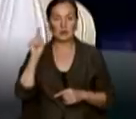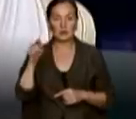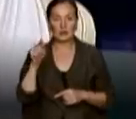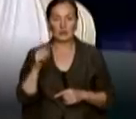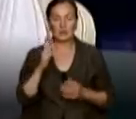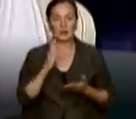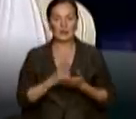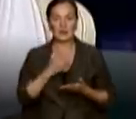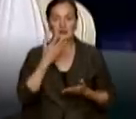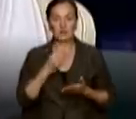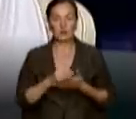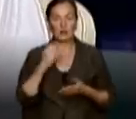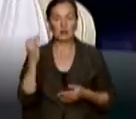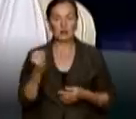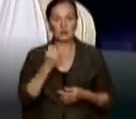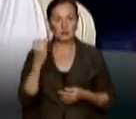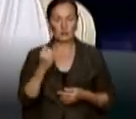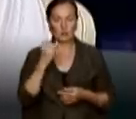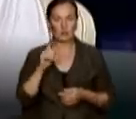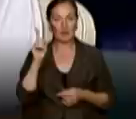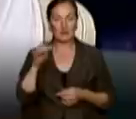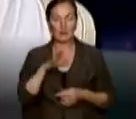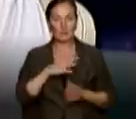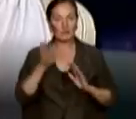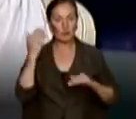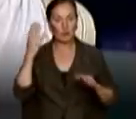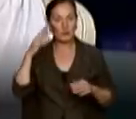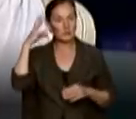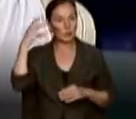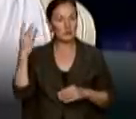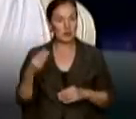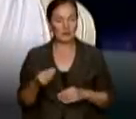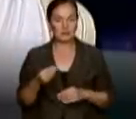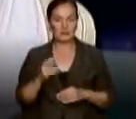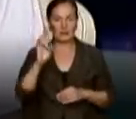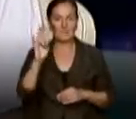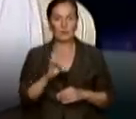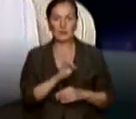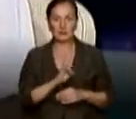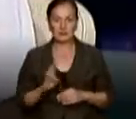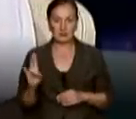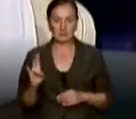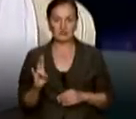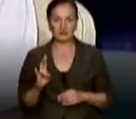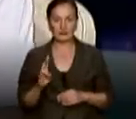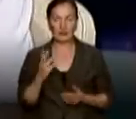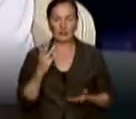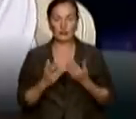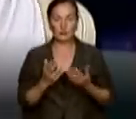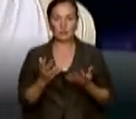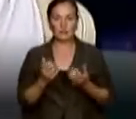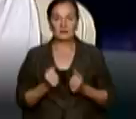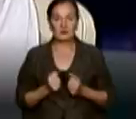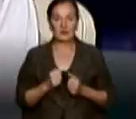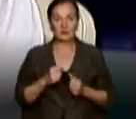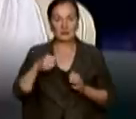є своя історія, там був колись козацький монастир, там є про що говорити, і плюс ще якщо взяти археологію, то